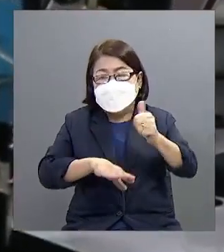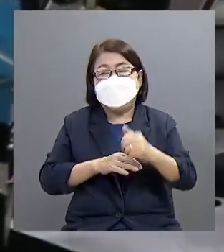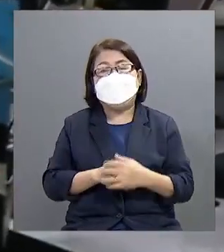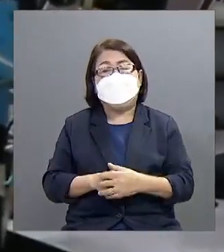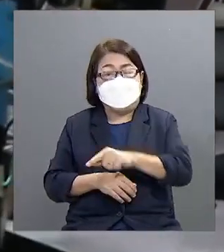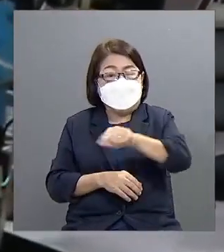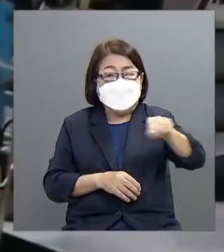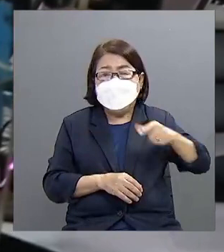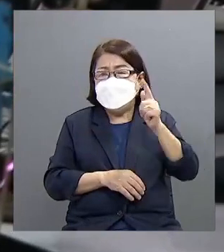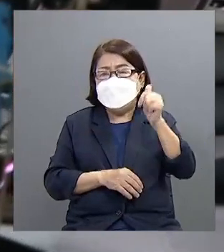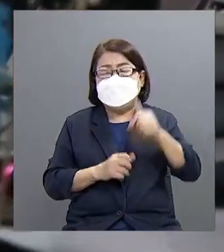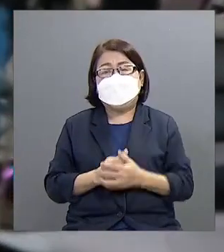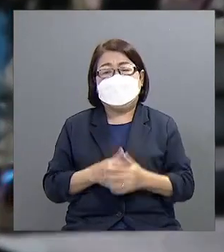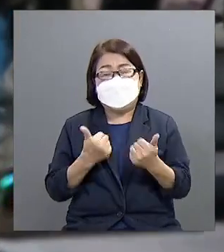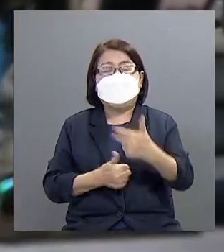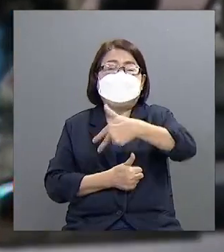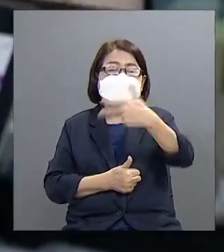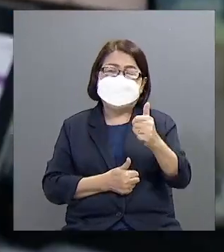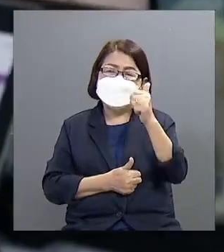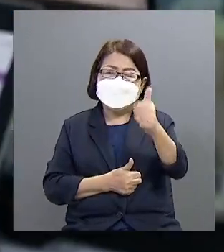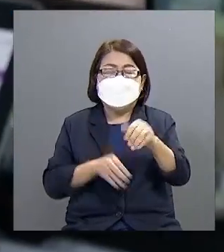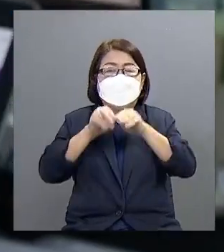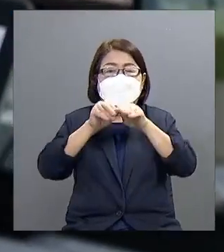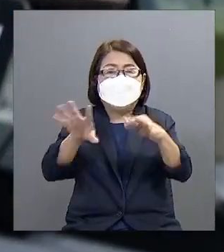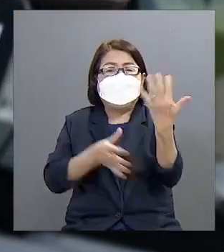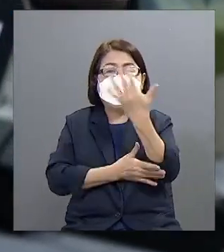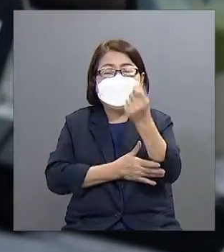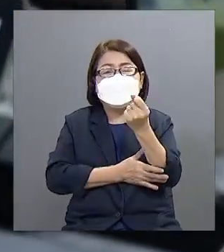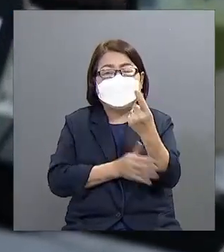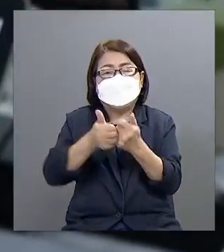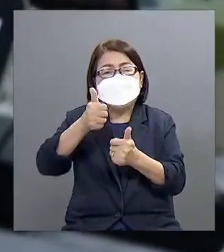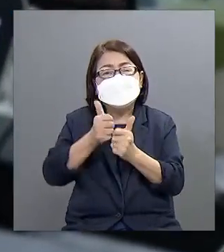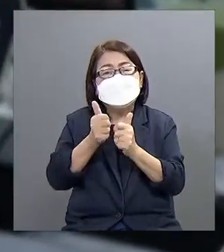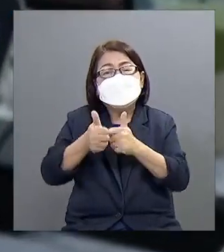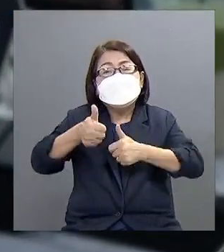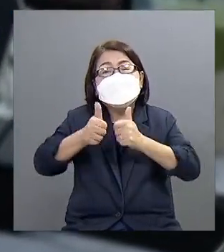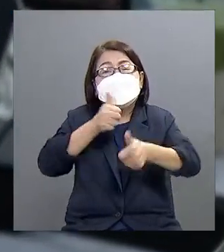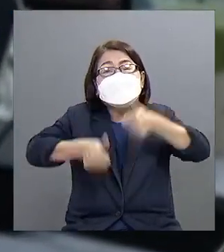ที่ไทยพีบีเอสมีการถ่ายทอดสดมีเวทีในการแข่งขันทุกคนเลยมีโอกาสที่จะแสดงความสามาร